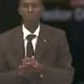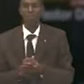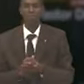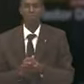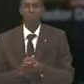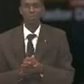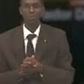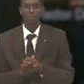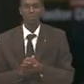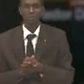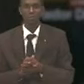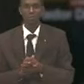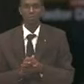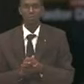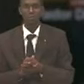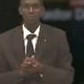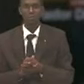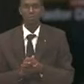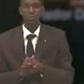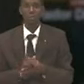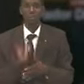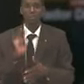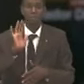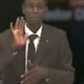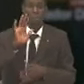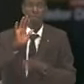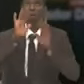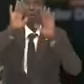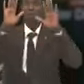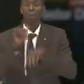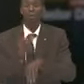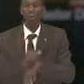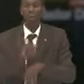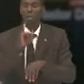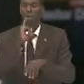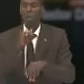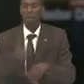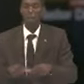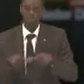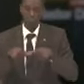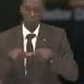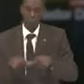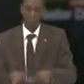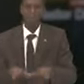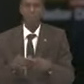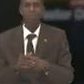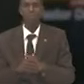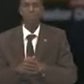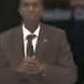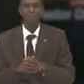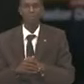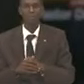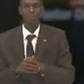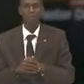si vous avez au miracle par taille est le avec vos dirigeants